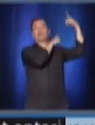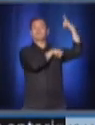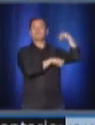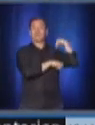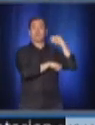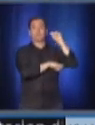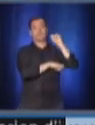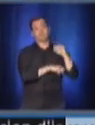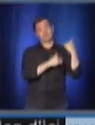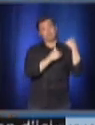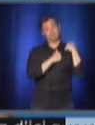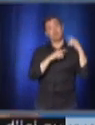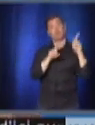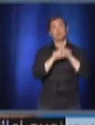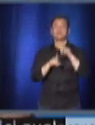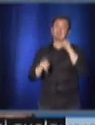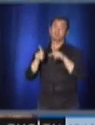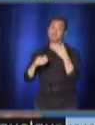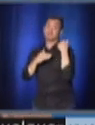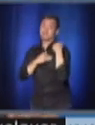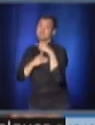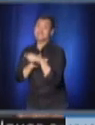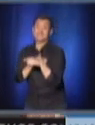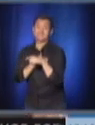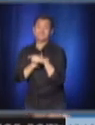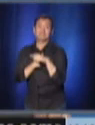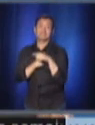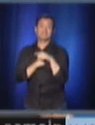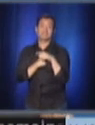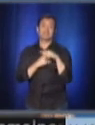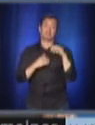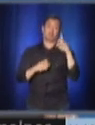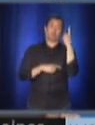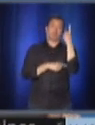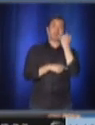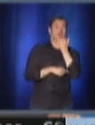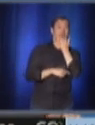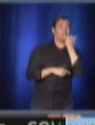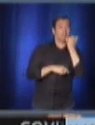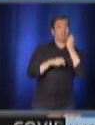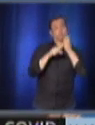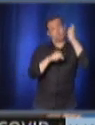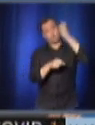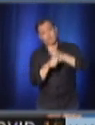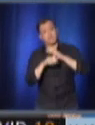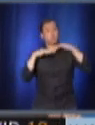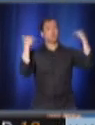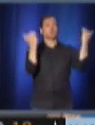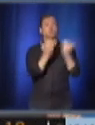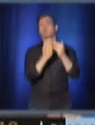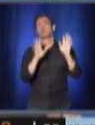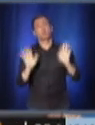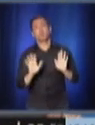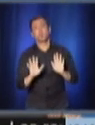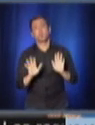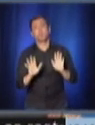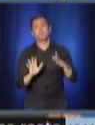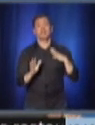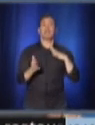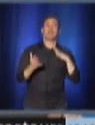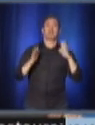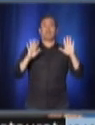pas, et dans les faits, ce qui est clair aussi, on ne veut pas punir tout le monde, là, mais je vous le dis tout de suite, là, si les bars deviennent un milieu de transmission pour qu'on ait